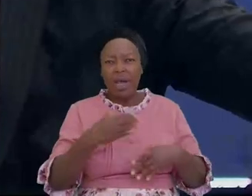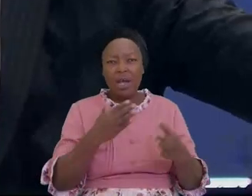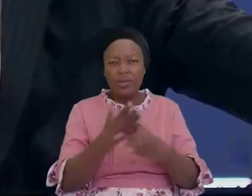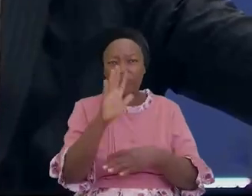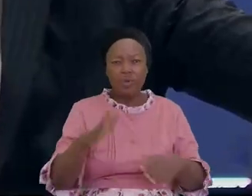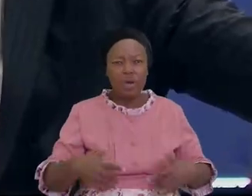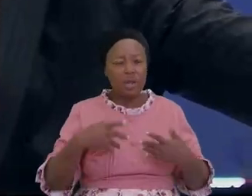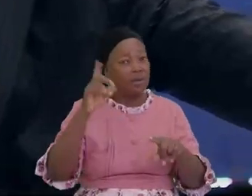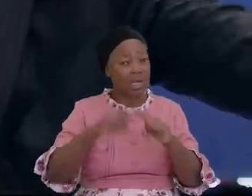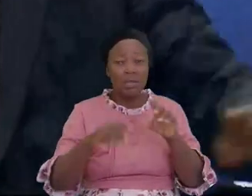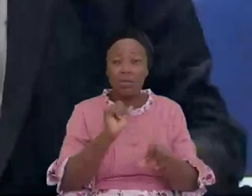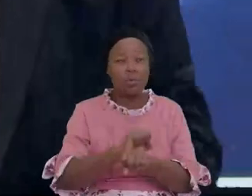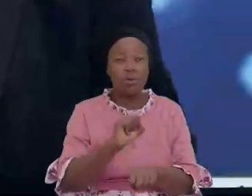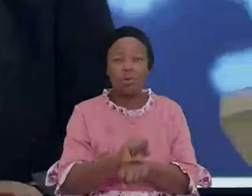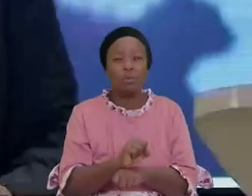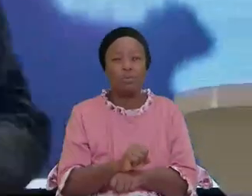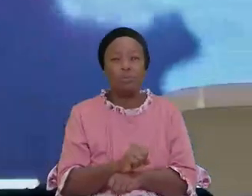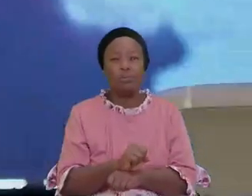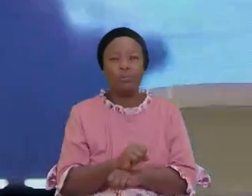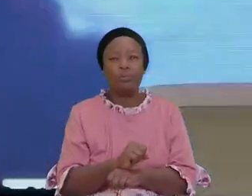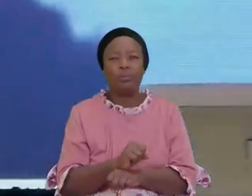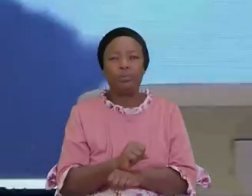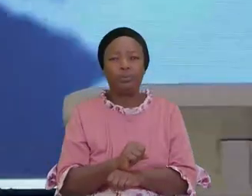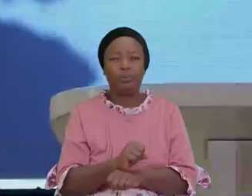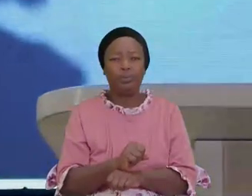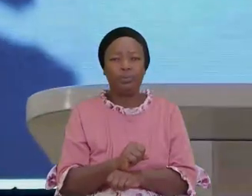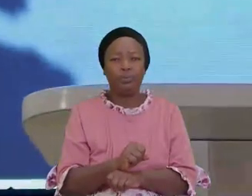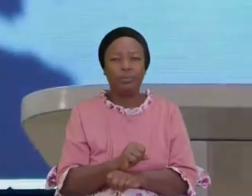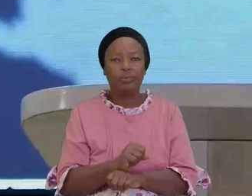et à travers ta vie ne pourra pas agir.